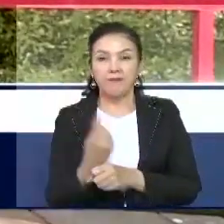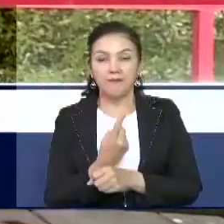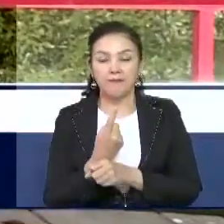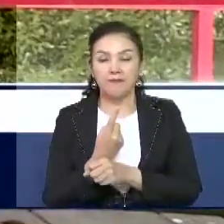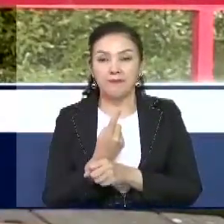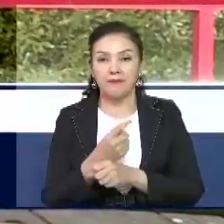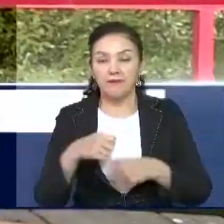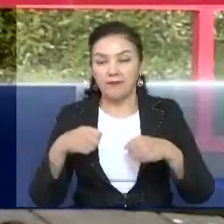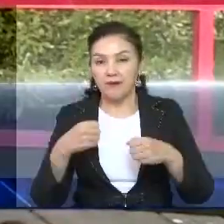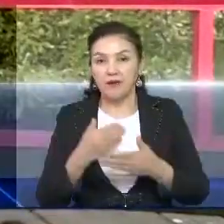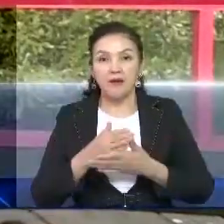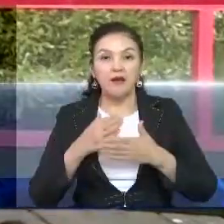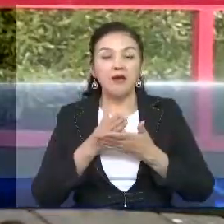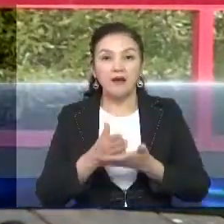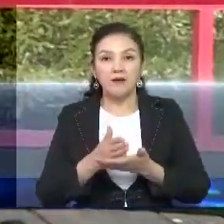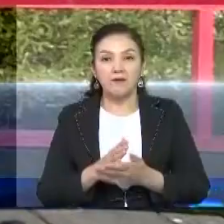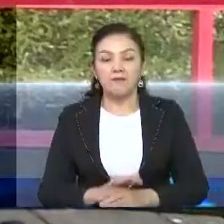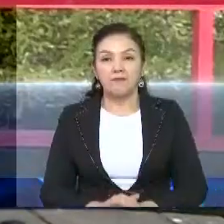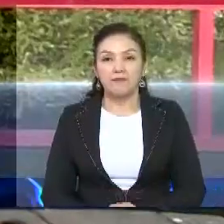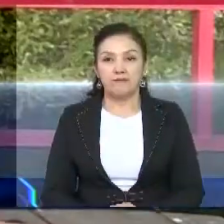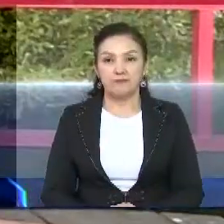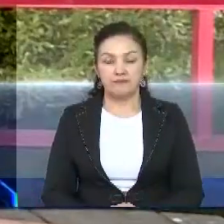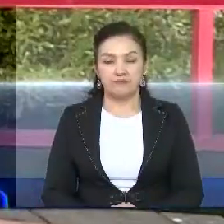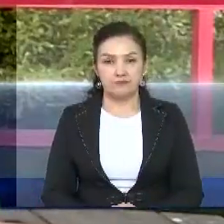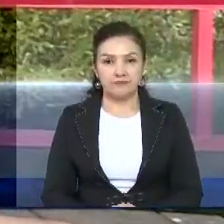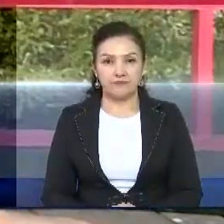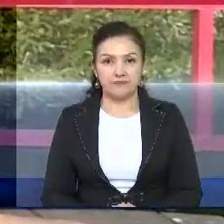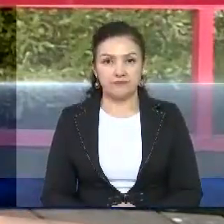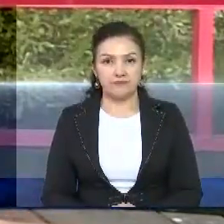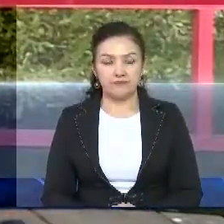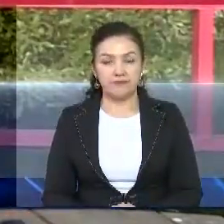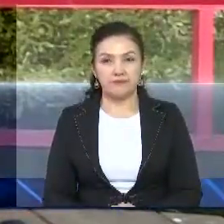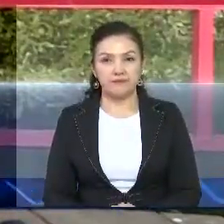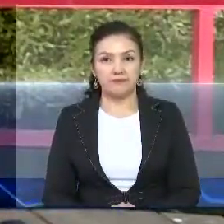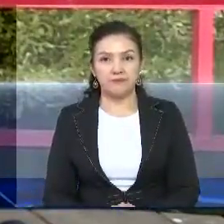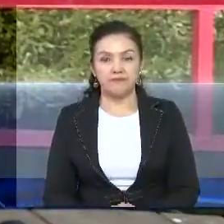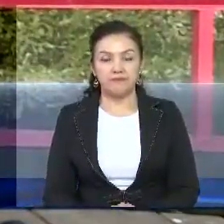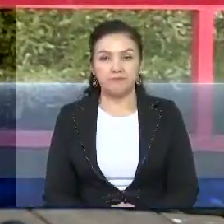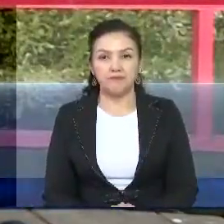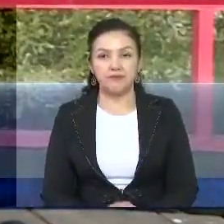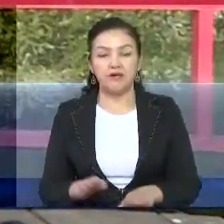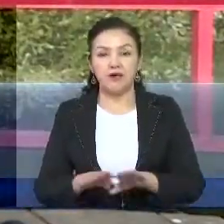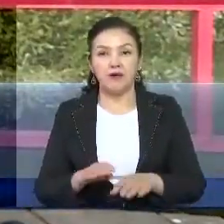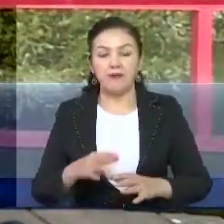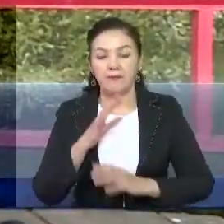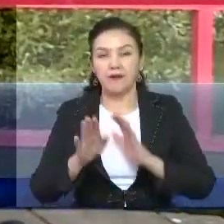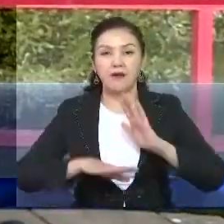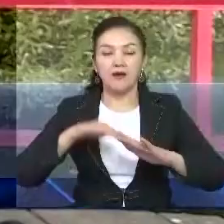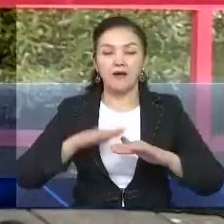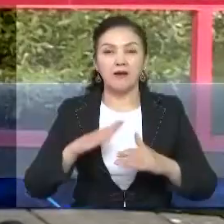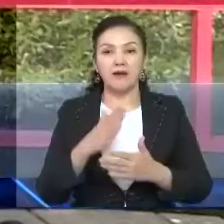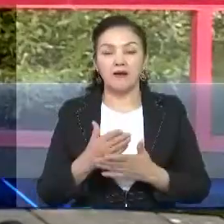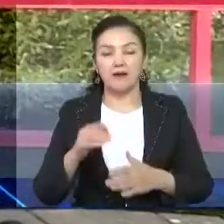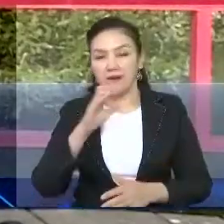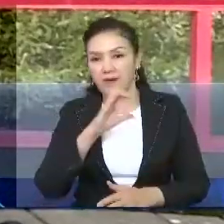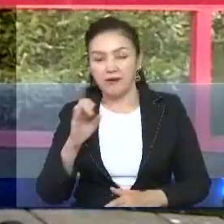то есть в продуктивном направлении единственная порода, которая выведена внутрипородной селекцией. То есть такого мировой практики и в практике